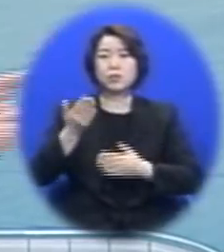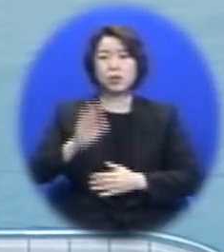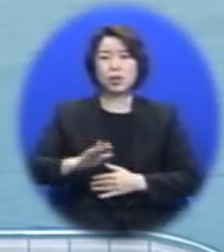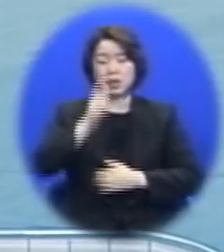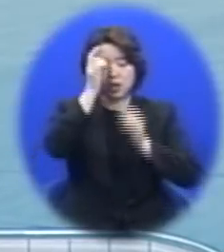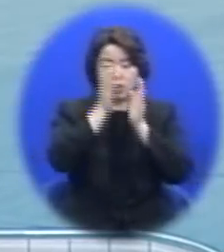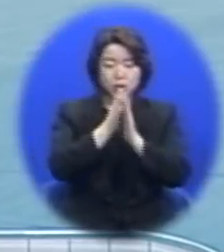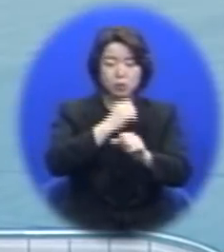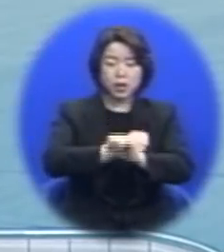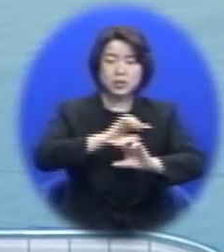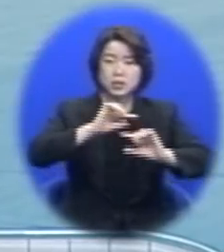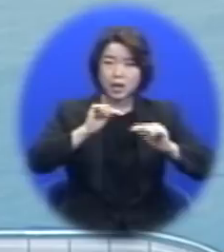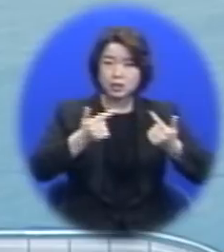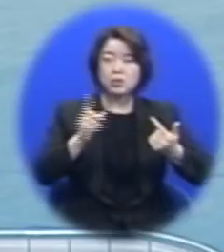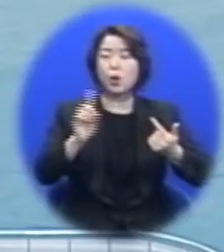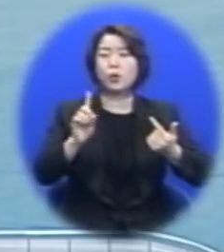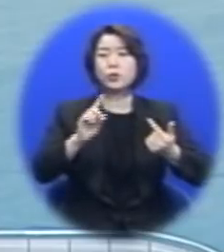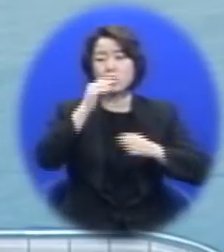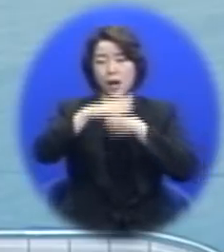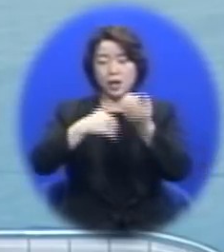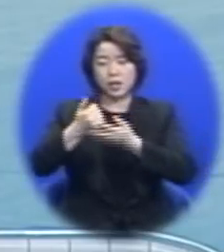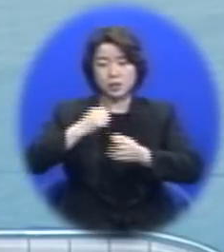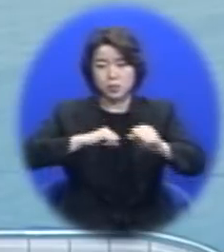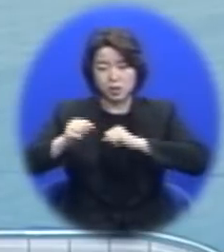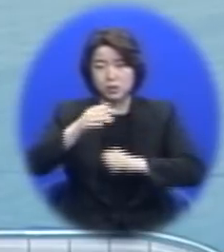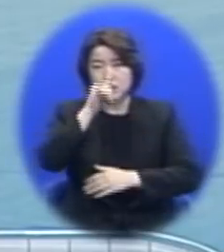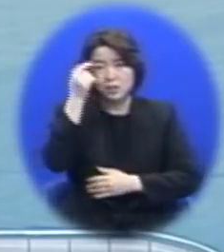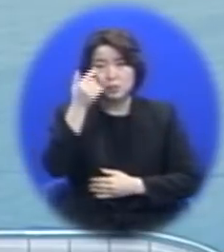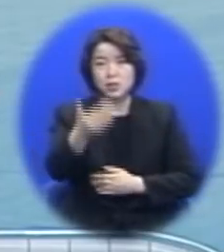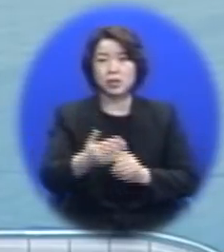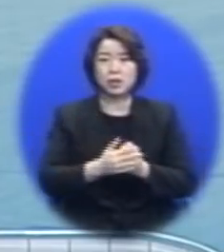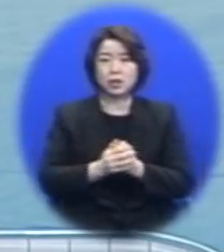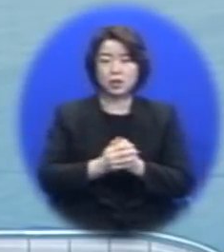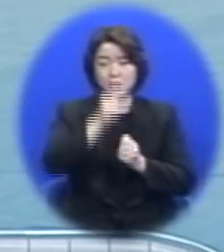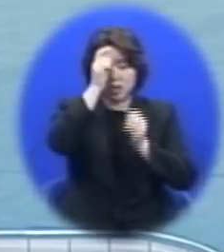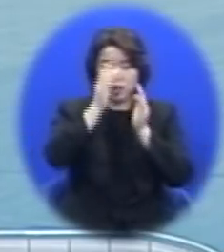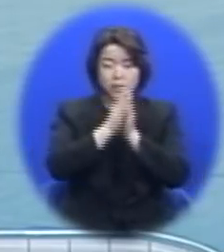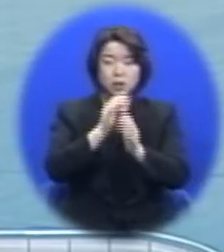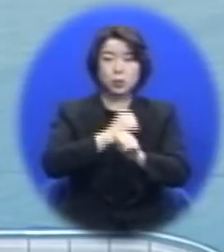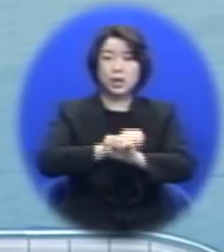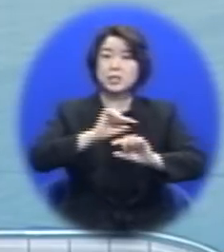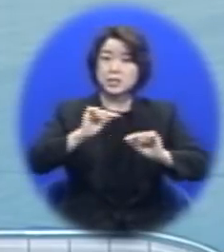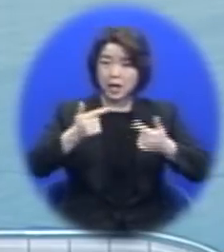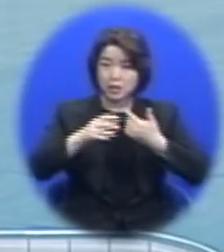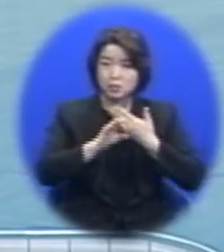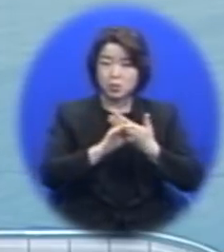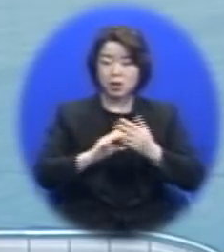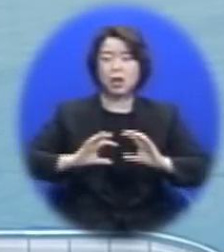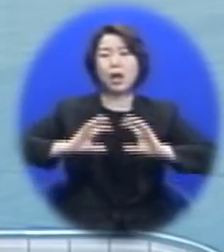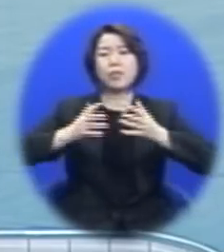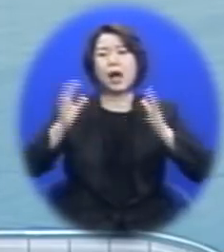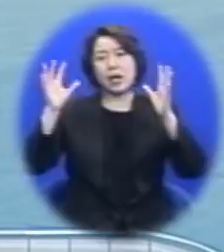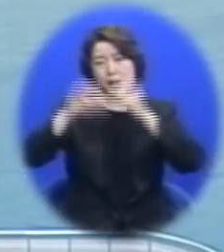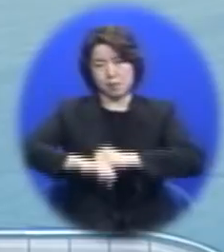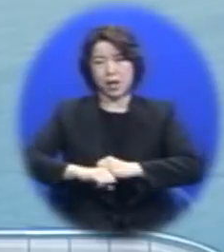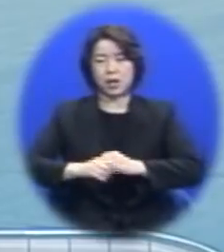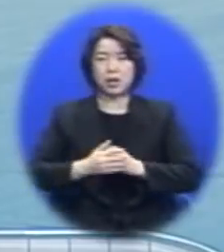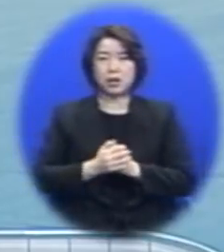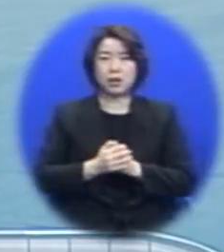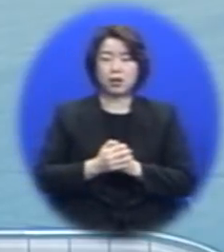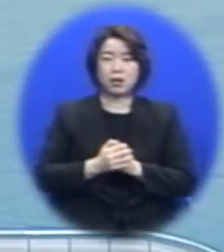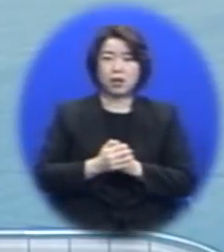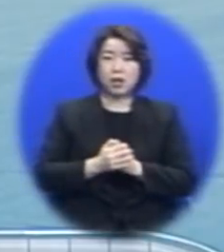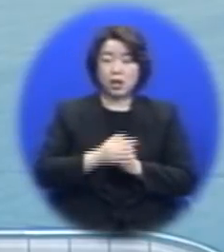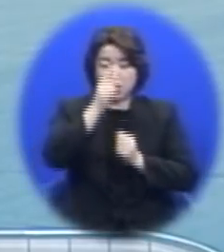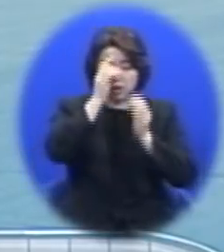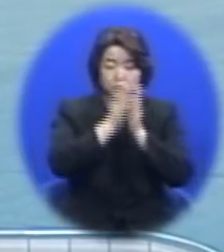어떻게 하나님이 역사하시겠어요? 기도 안 하면 나라가 망합니다. 기도 안 하면 하나님